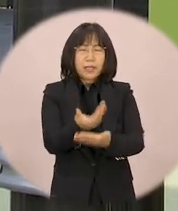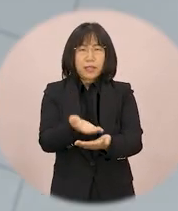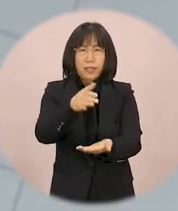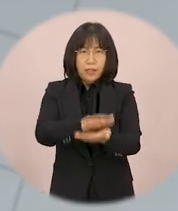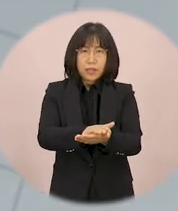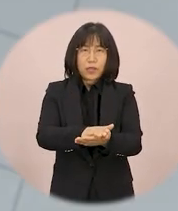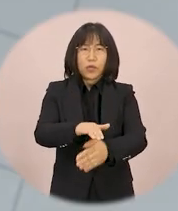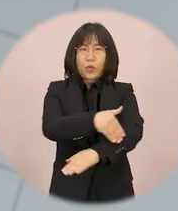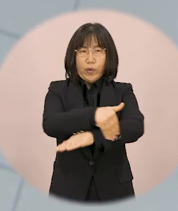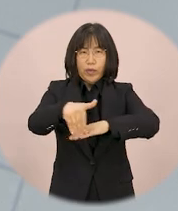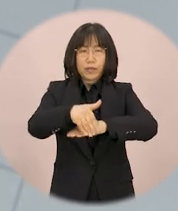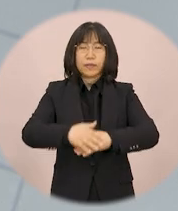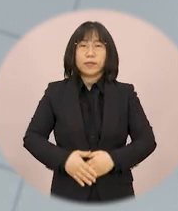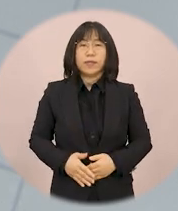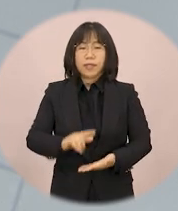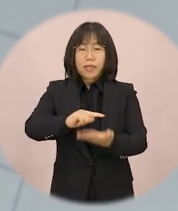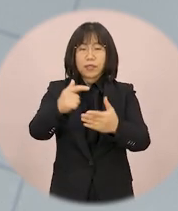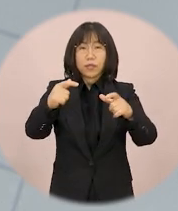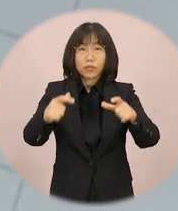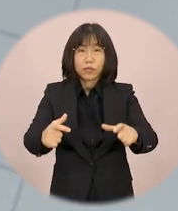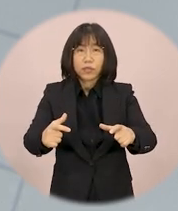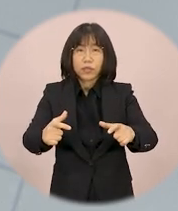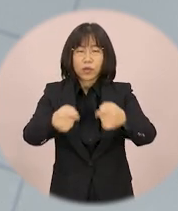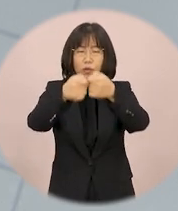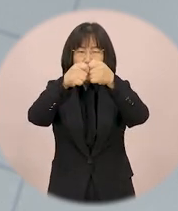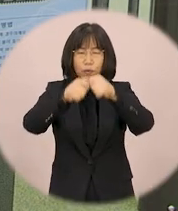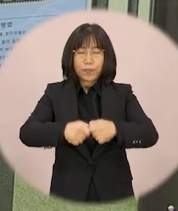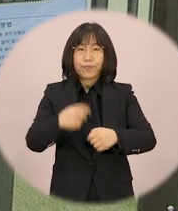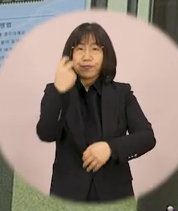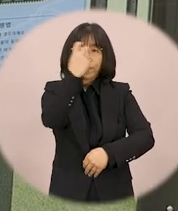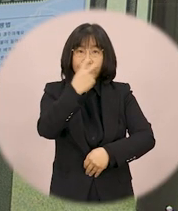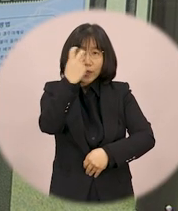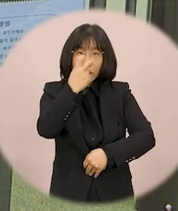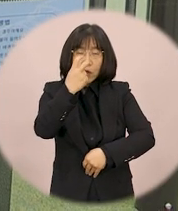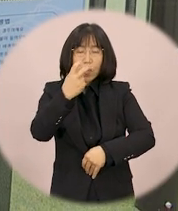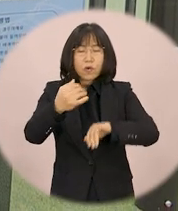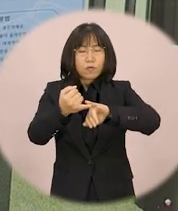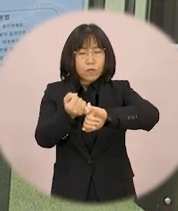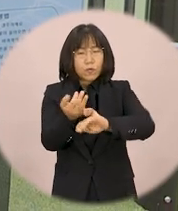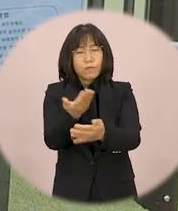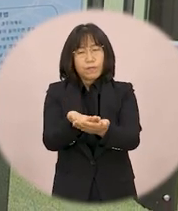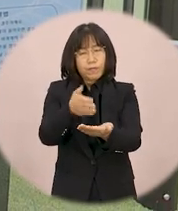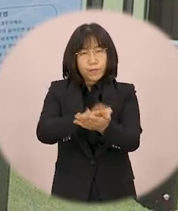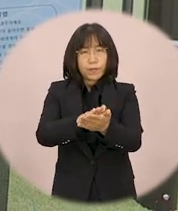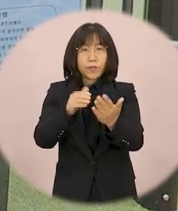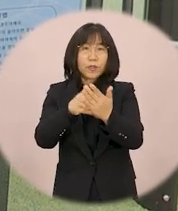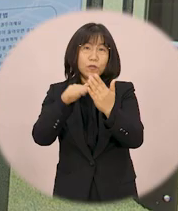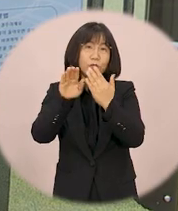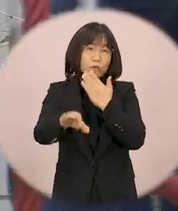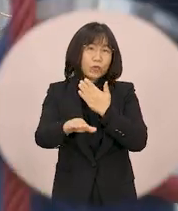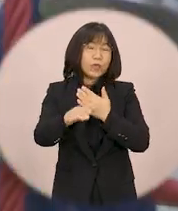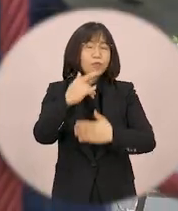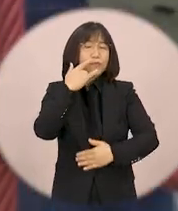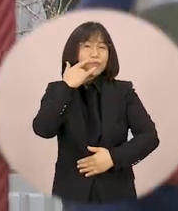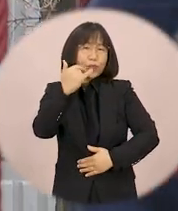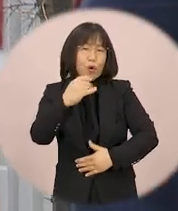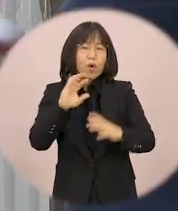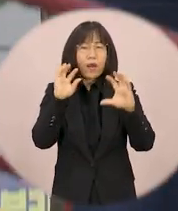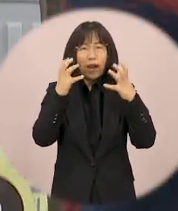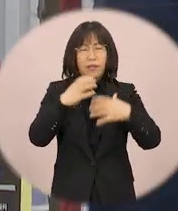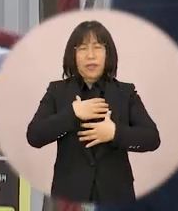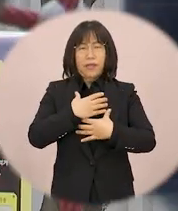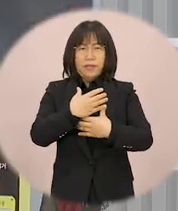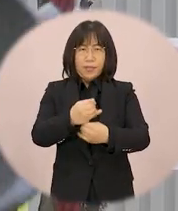조치할 예정입니다 강서구는 꼼꼼한 점검과 사후 조치를 통해 어린이와 부모 모두가 안심하고